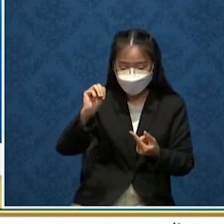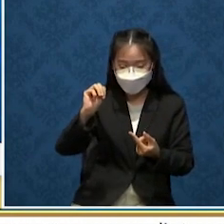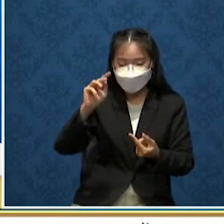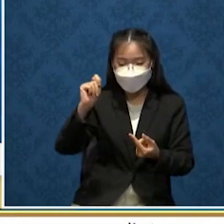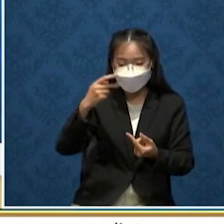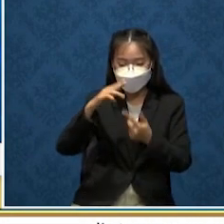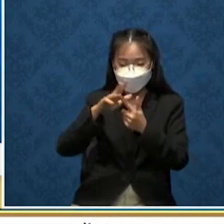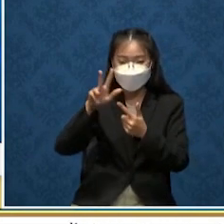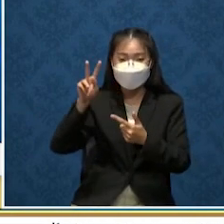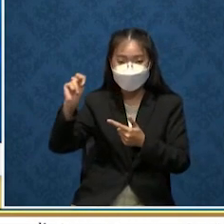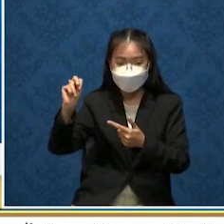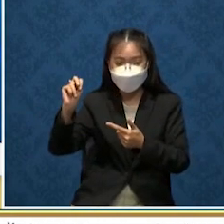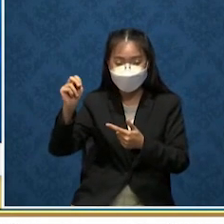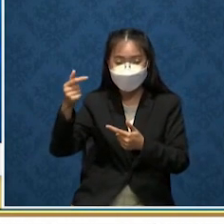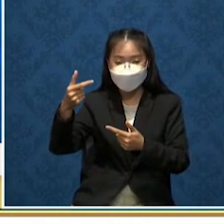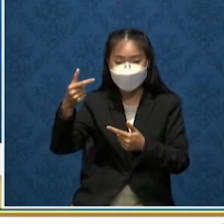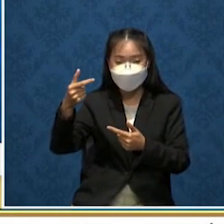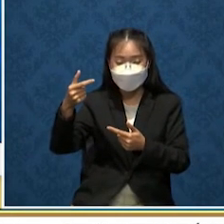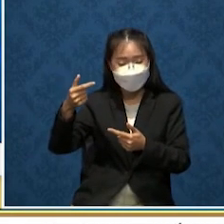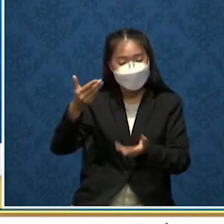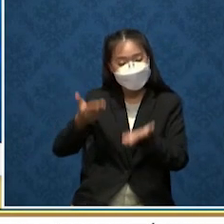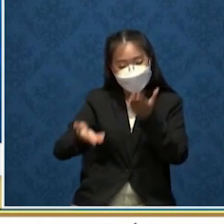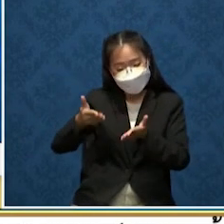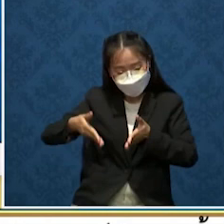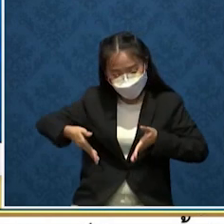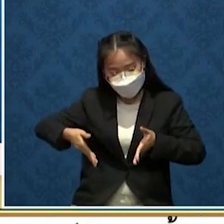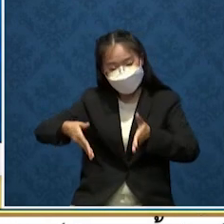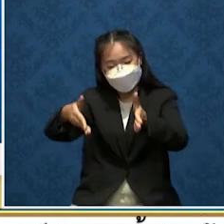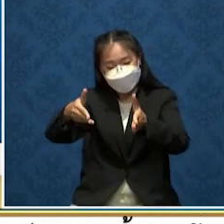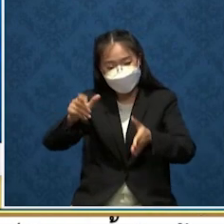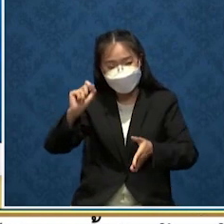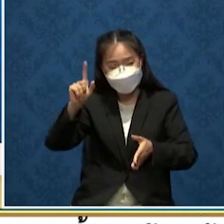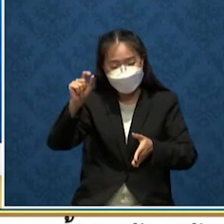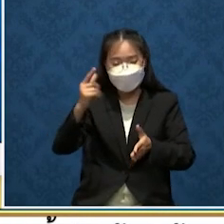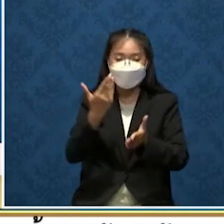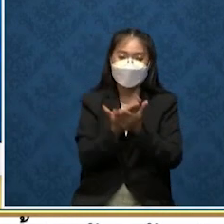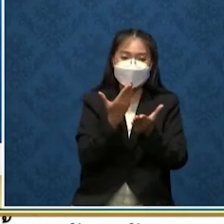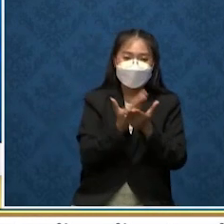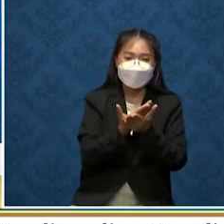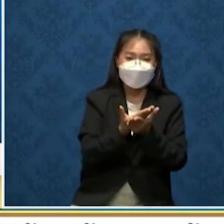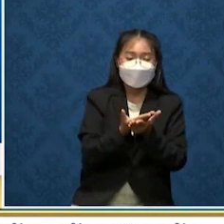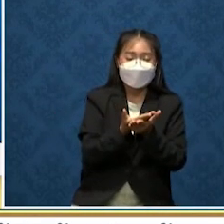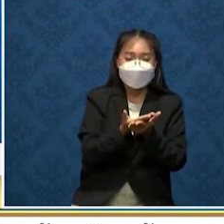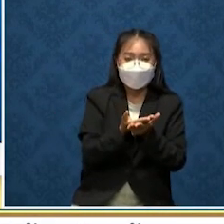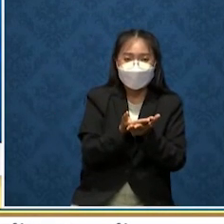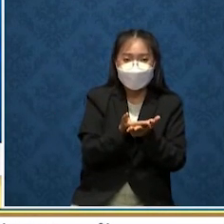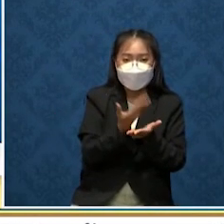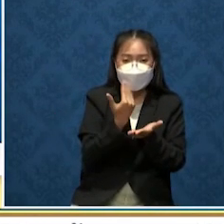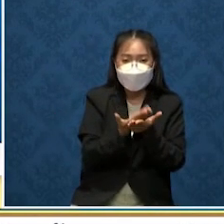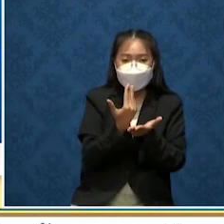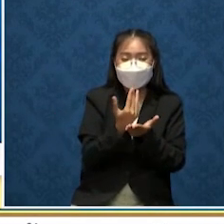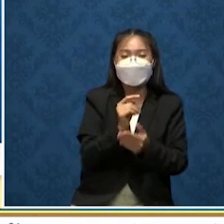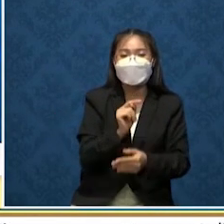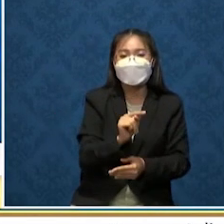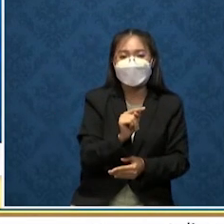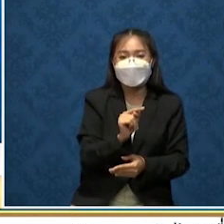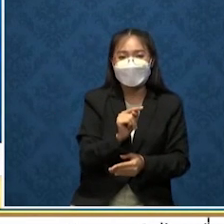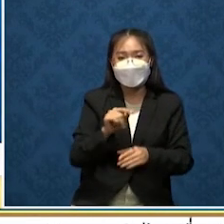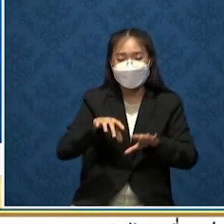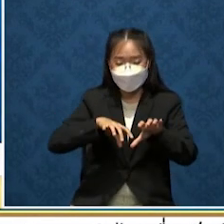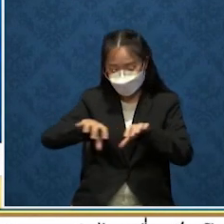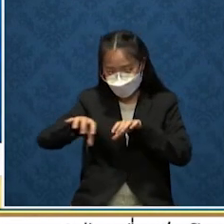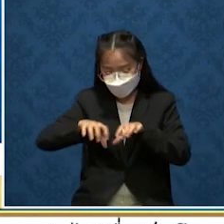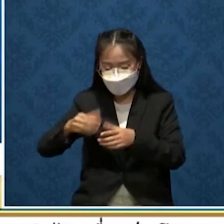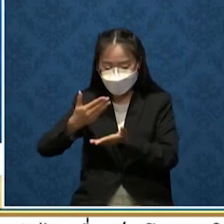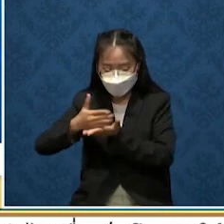หรือการทางพิเศษหรืออะไรก็แล้วแต่ที่เป็นวงเงินสูงๆเนี่ยอันนี้ไม่ต้องเคลียร์หัวเพราะเขาเคียงงบประมาณ